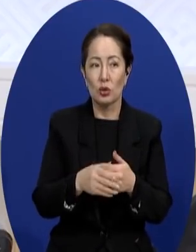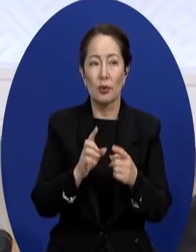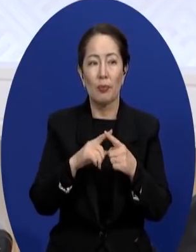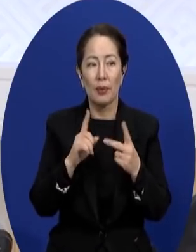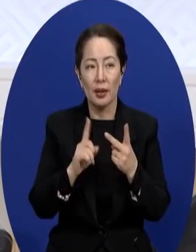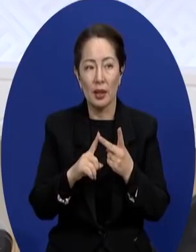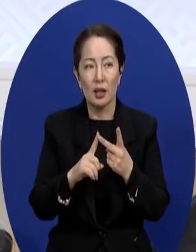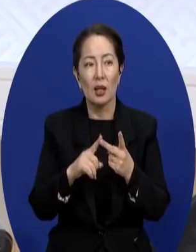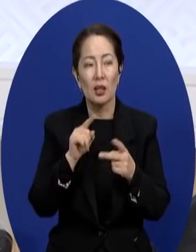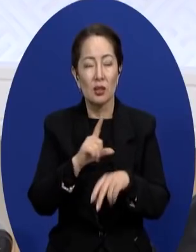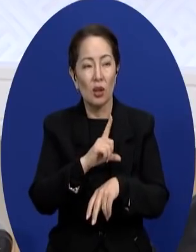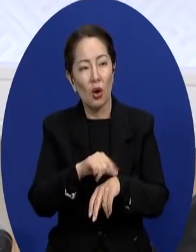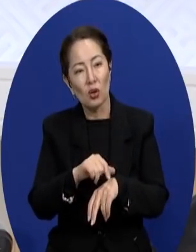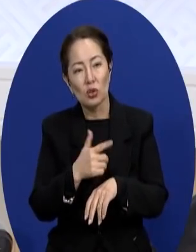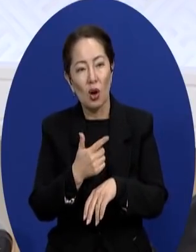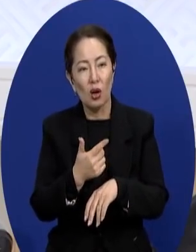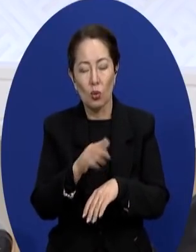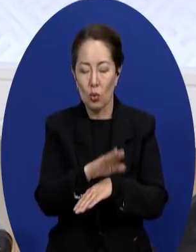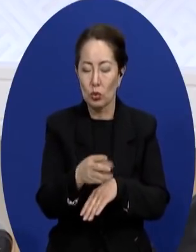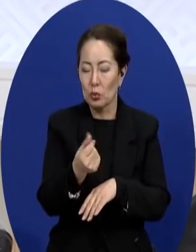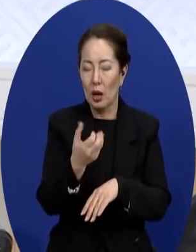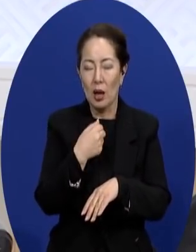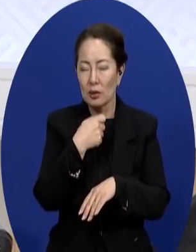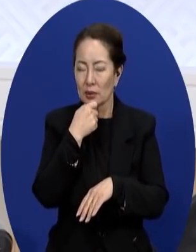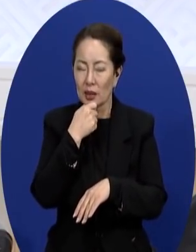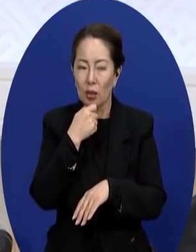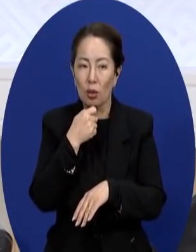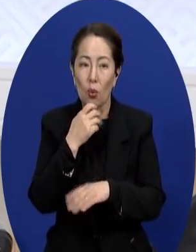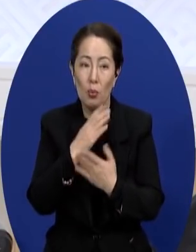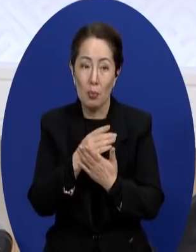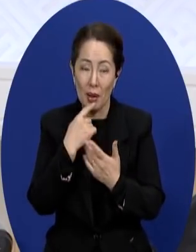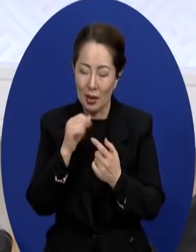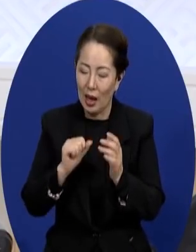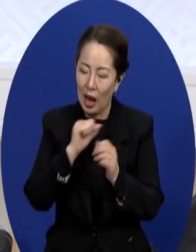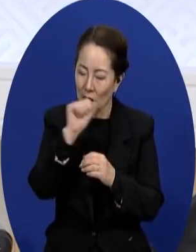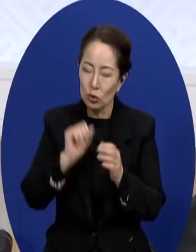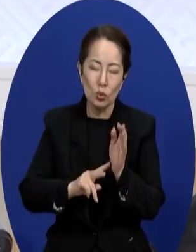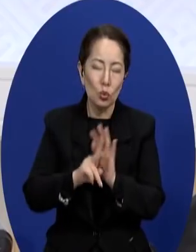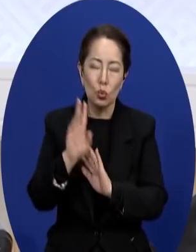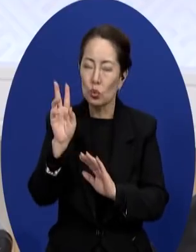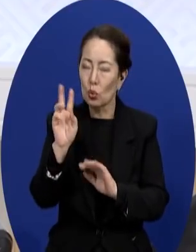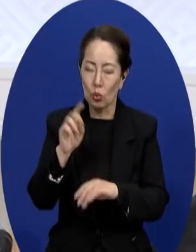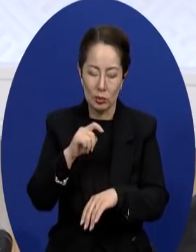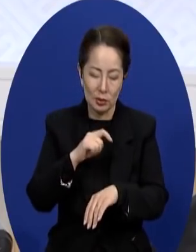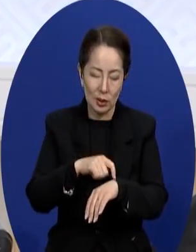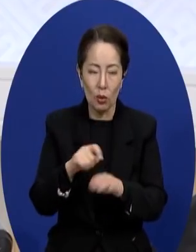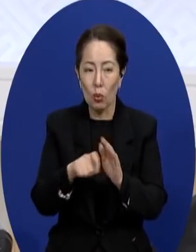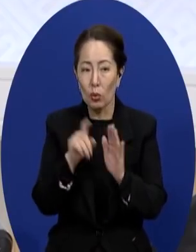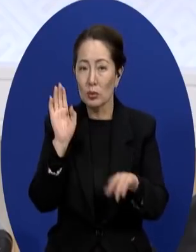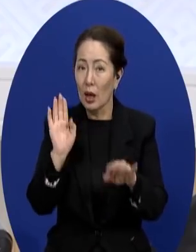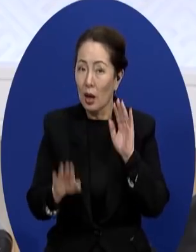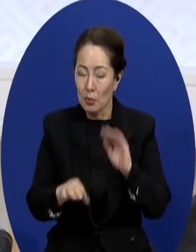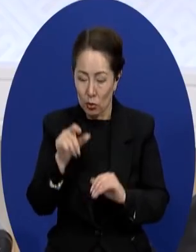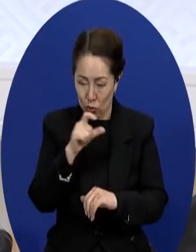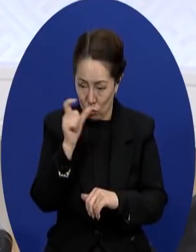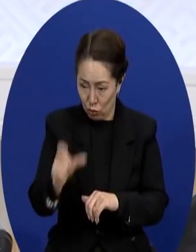А энээсээ хоцорчихлоо, хүүхдийн мөнгө авч чадсангүй гэх мэтчлэн асуудлууд бол үүсэхгүй. Ямар нэгэн цаг хугацааны хязгааргүйгээр тухайн